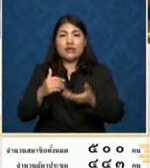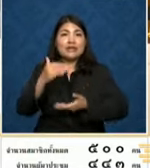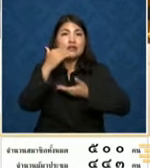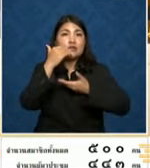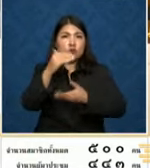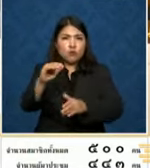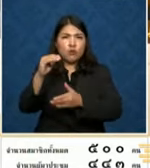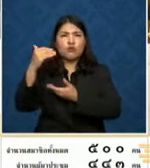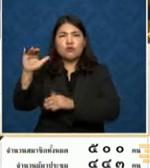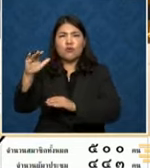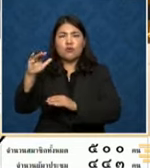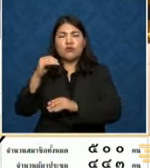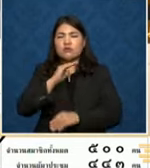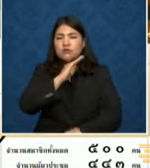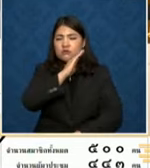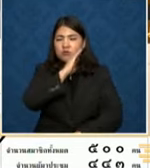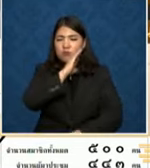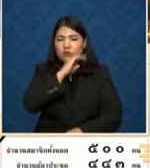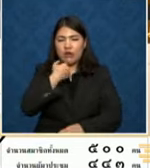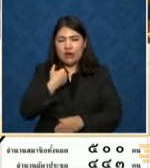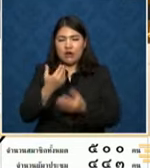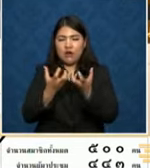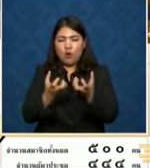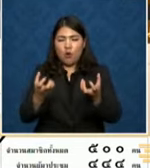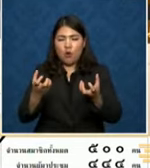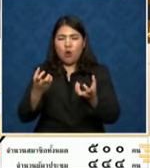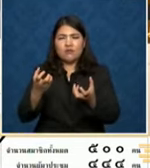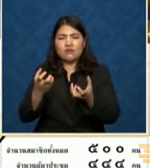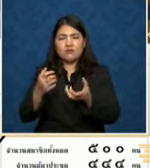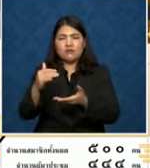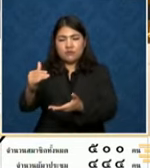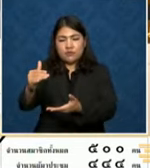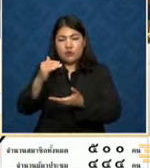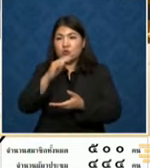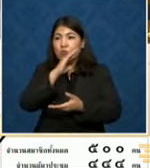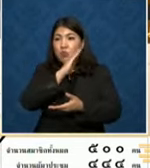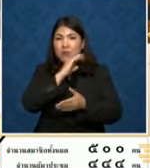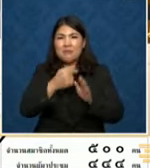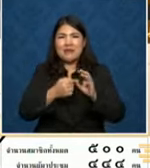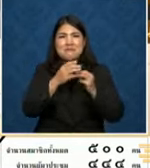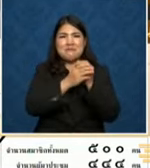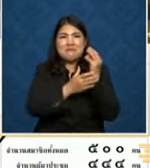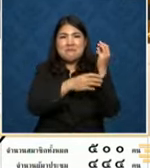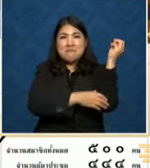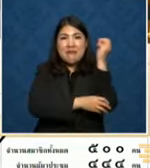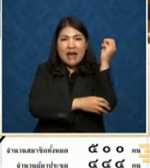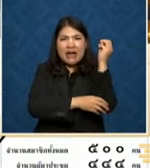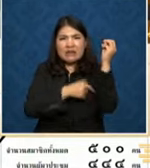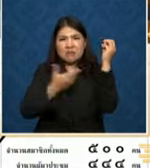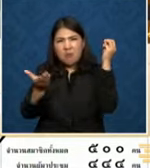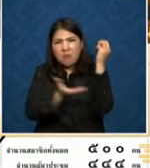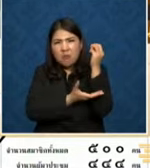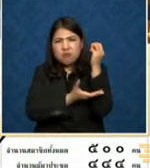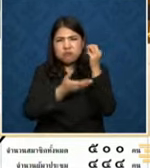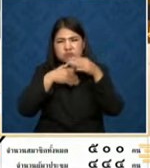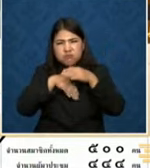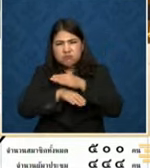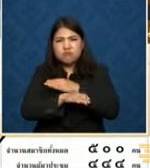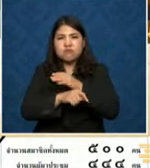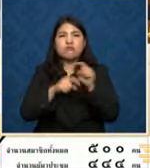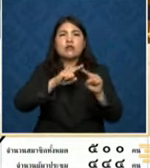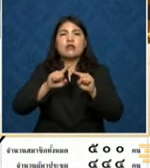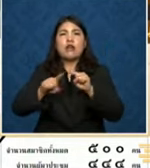ะครับมีการนำสินค้าประเภทที่ว่าตัดไม้ทำลายป่าบุกรุกป่าตล